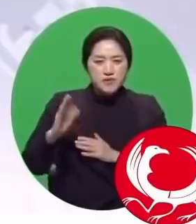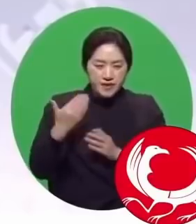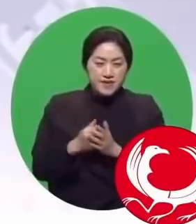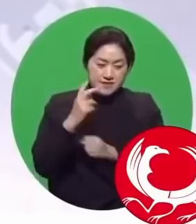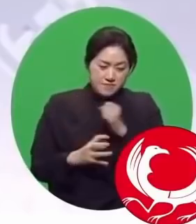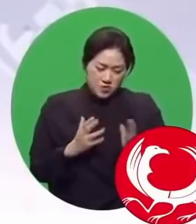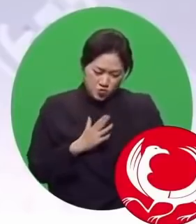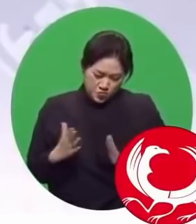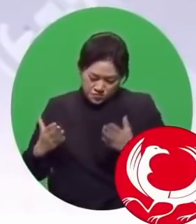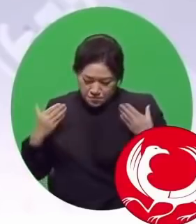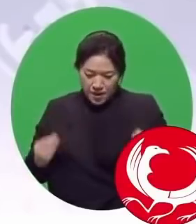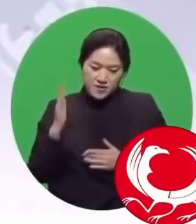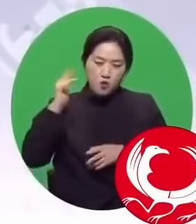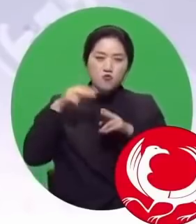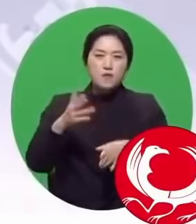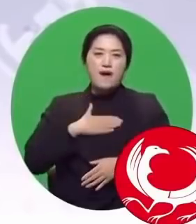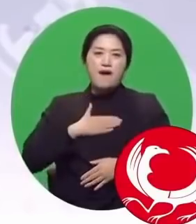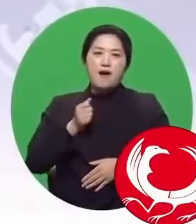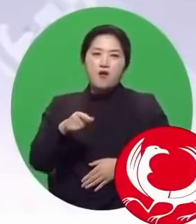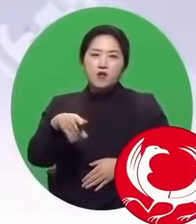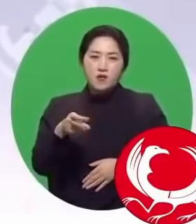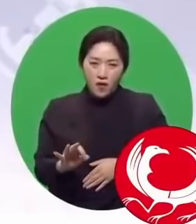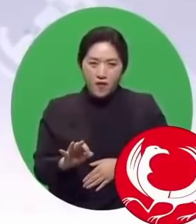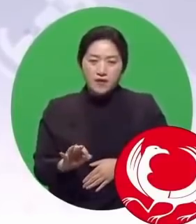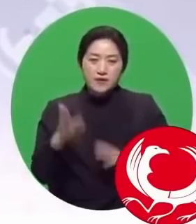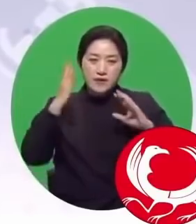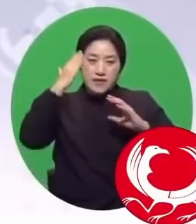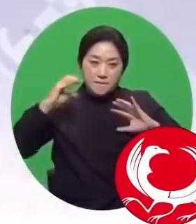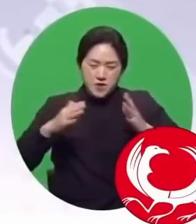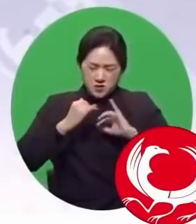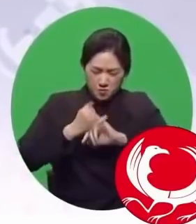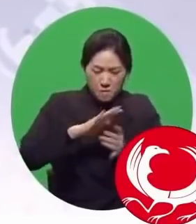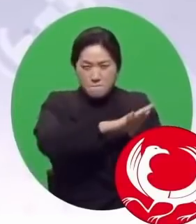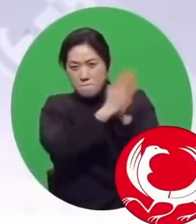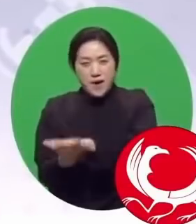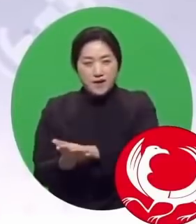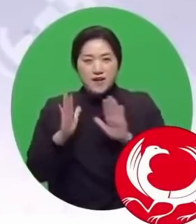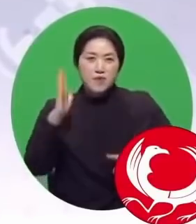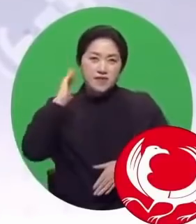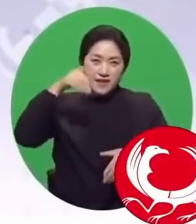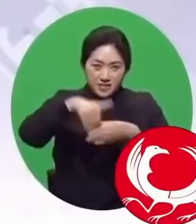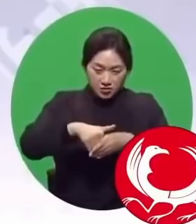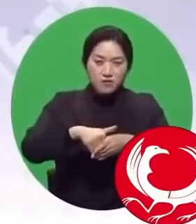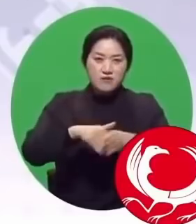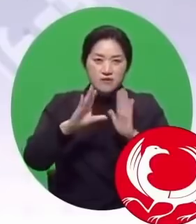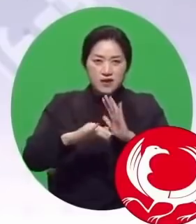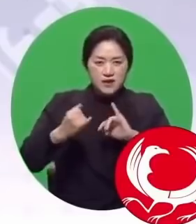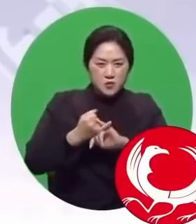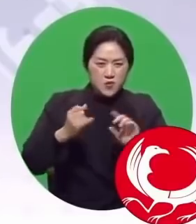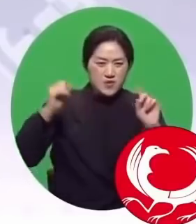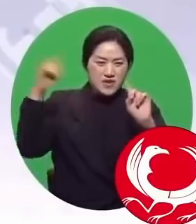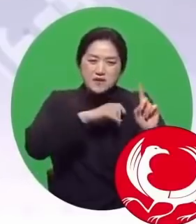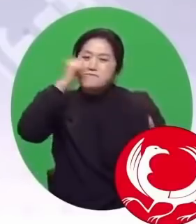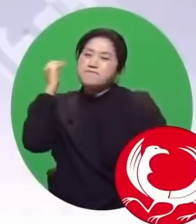40년간 준비한 대통령 후보 허경영이 대한민국을 반드시 바꿔서 이번 대선에서 반드시 1등으로